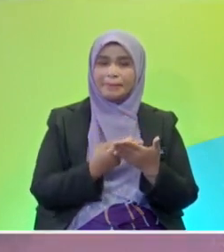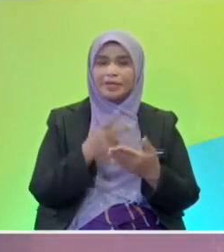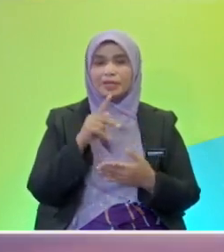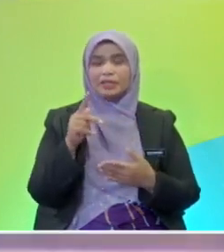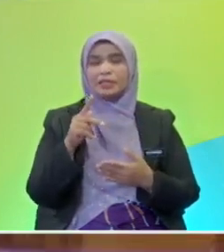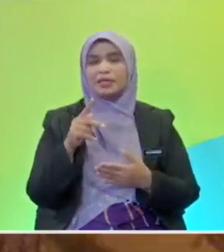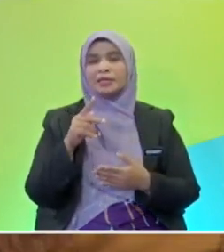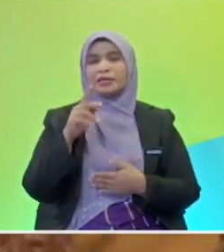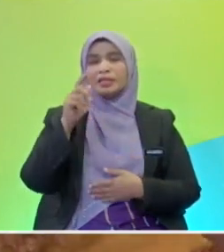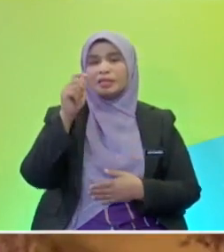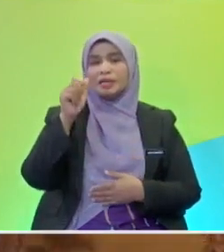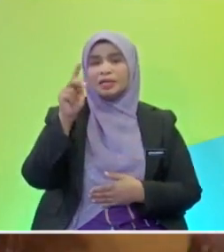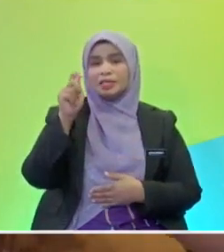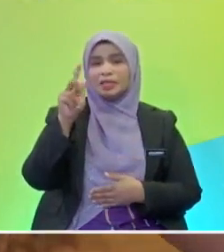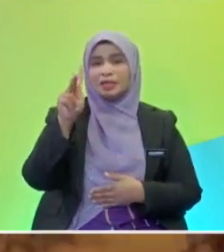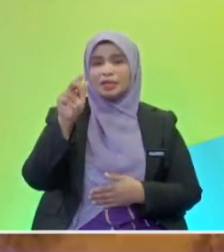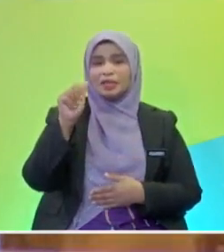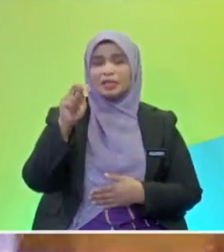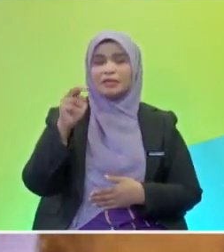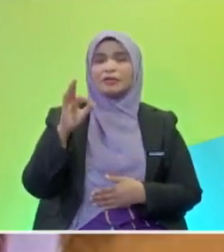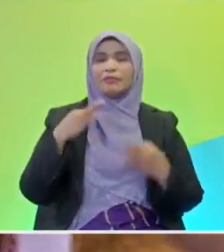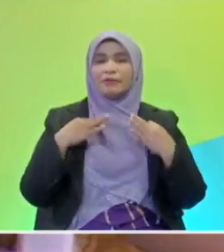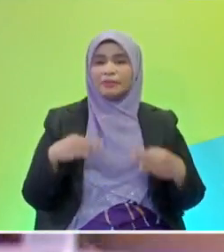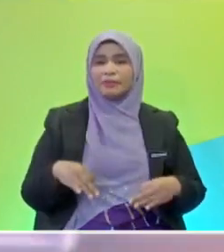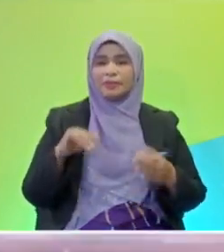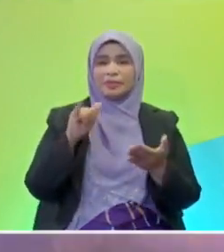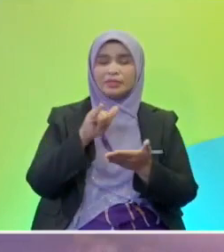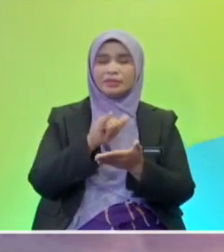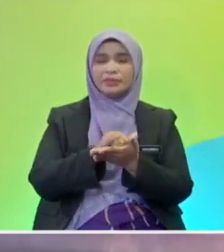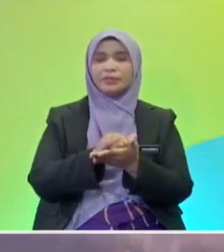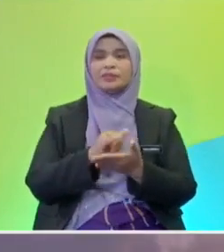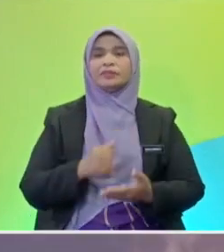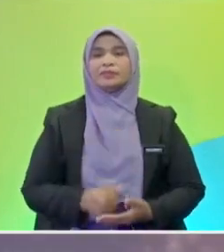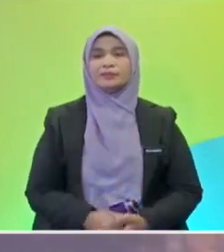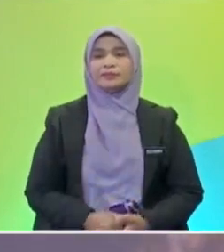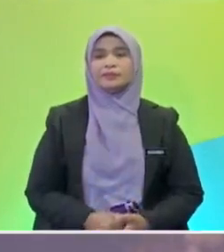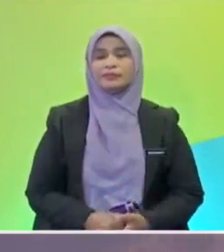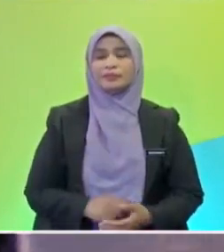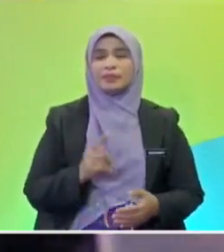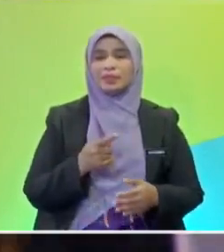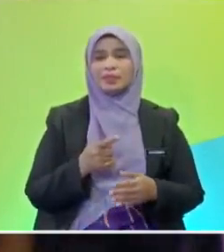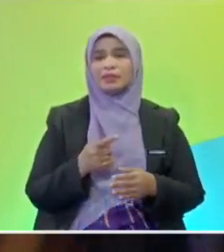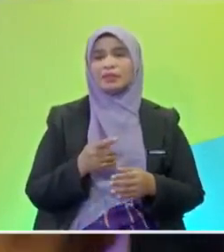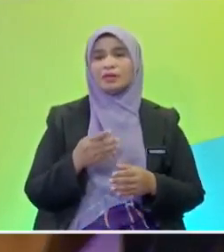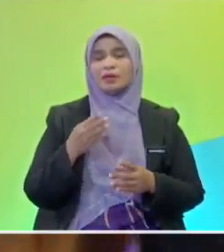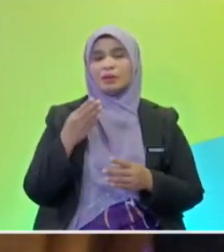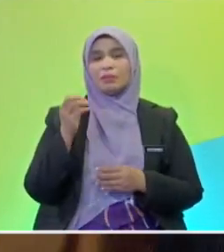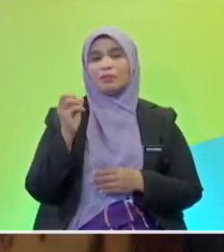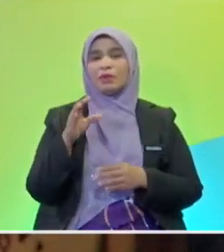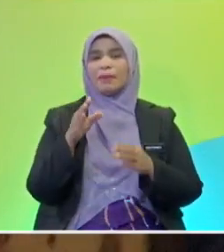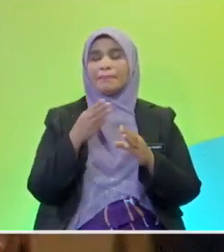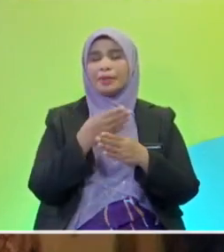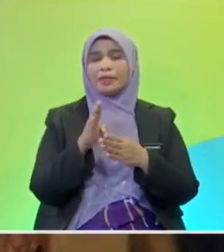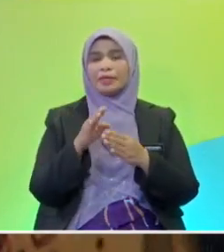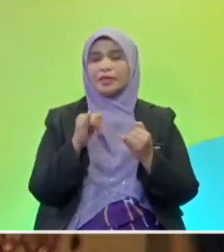fabrik tersebut okey jadi masukkan jari macam ni a Mira masukkan kita tolak bahagian hujung ni mas kita tolak bahagian